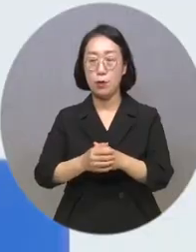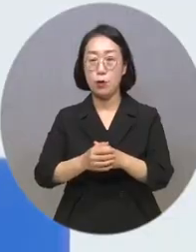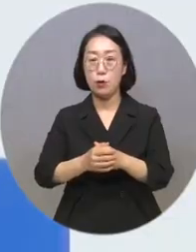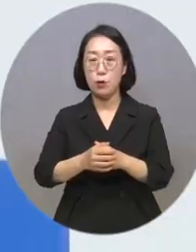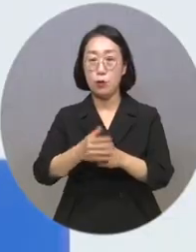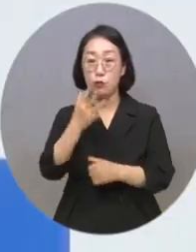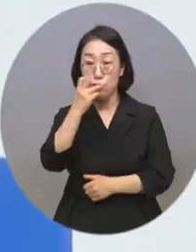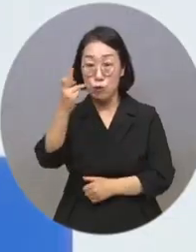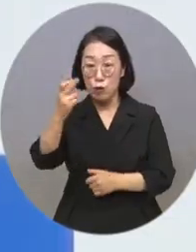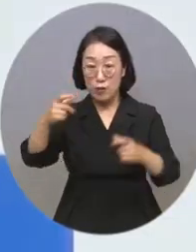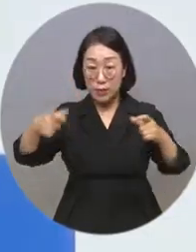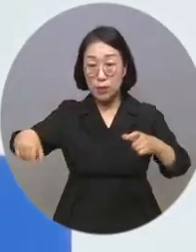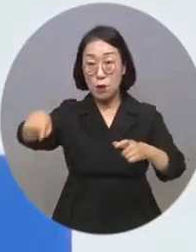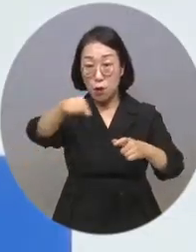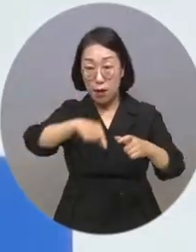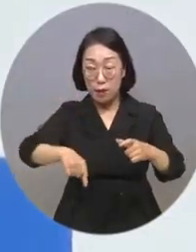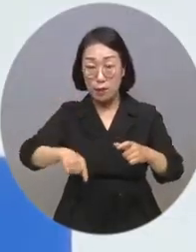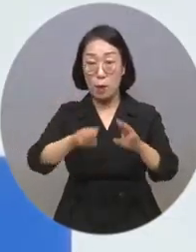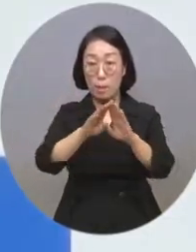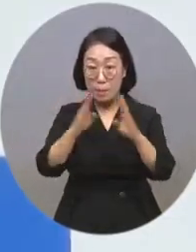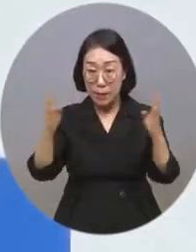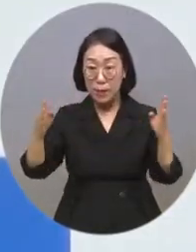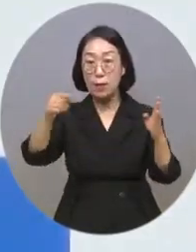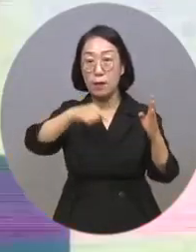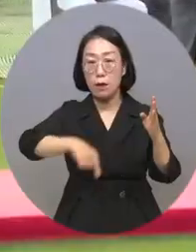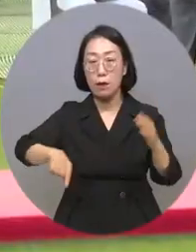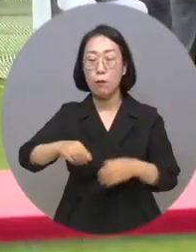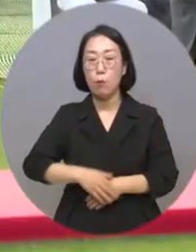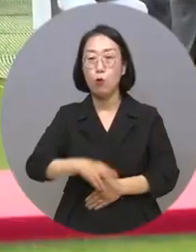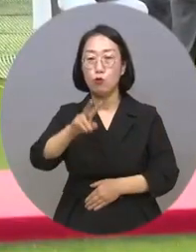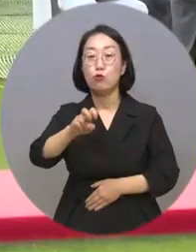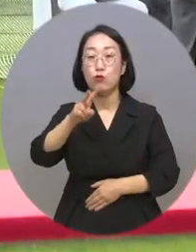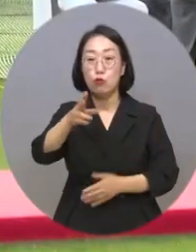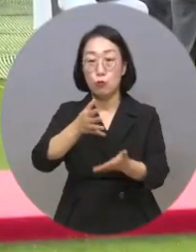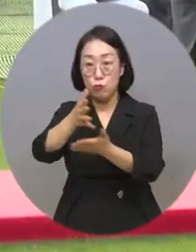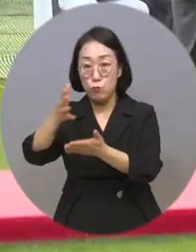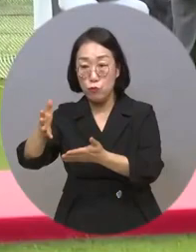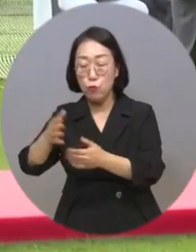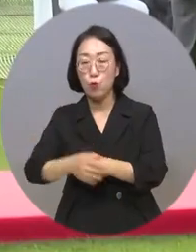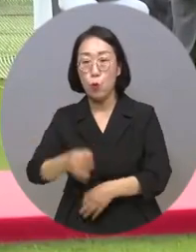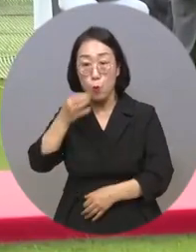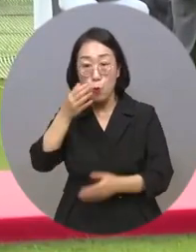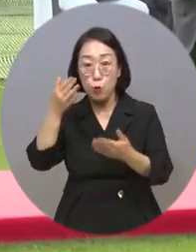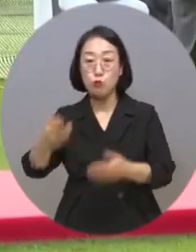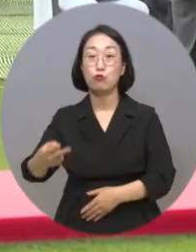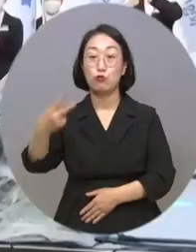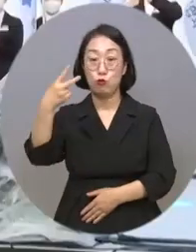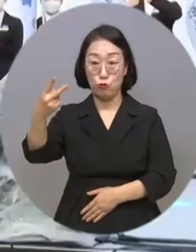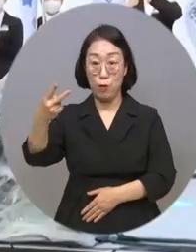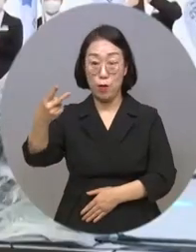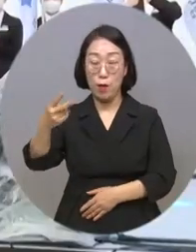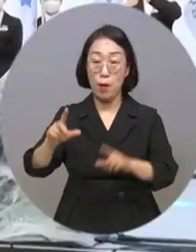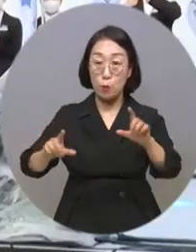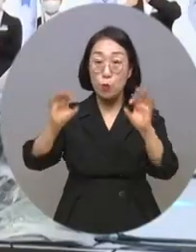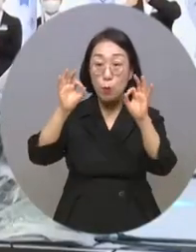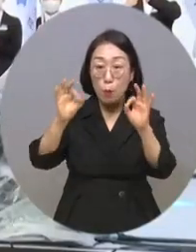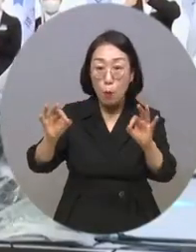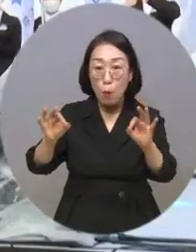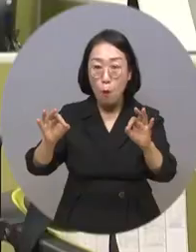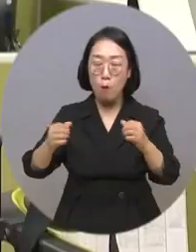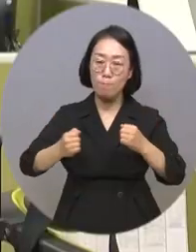이번 대회는 22개 정식 종목과 2개의 전시 종목에서 선수들의 갈고 닦은 실력을